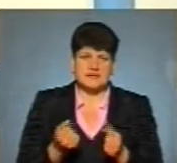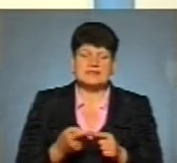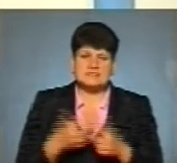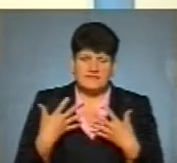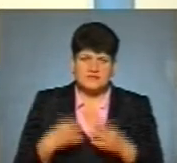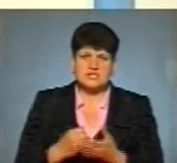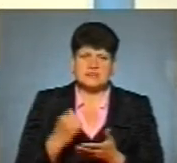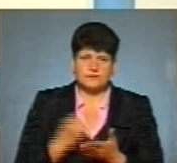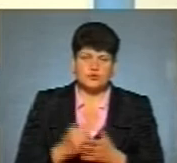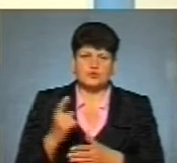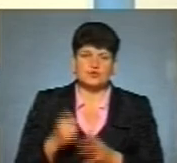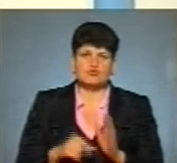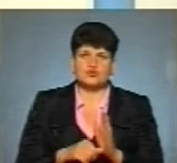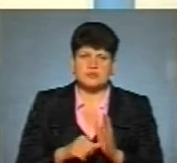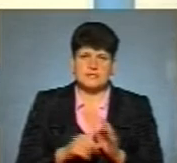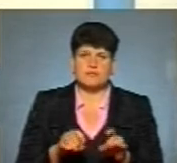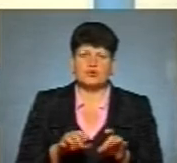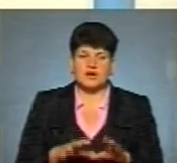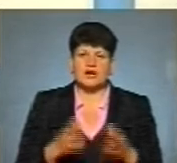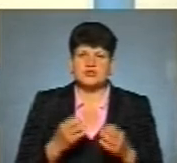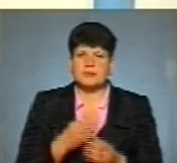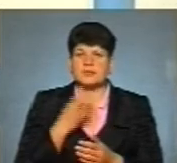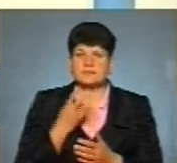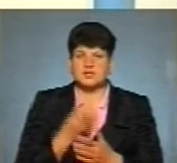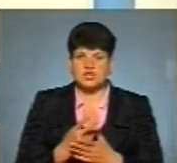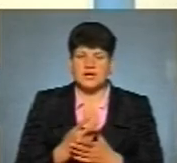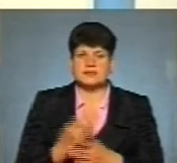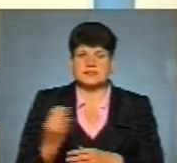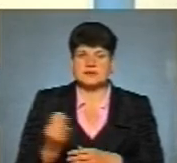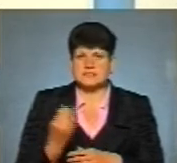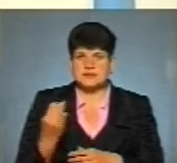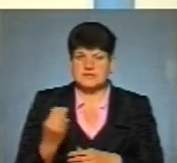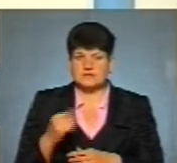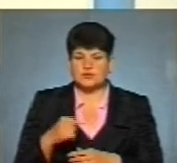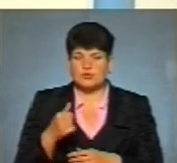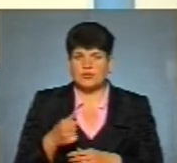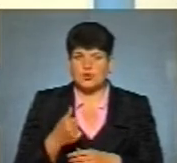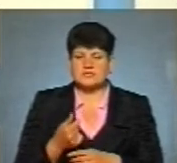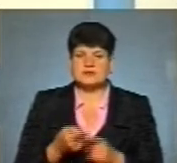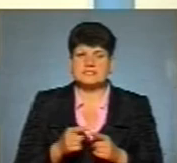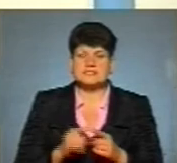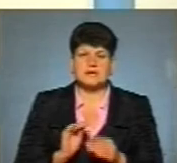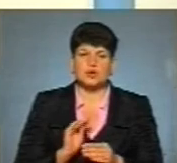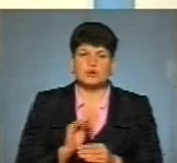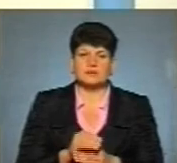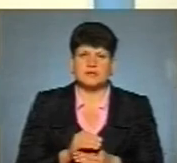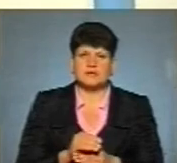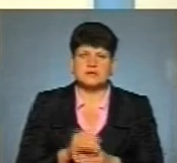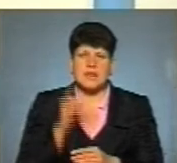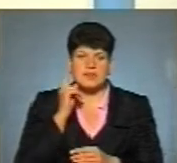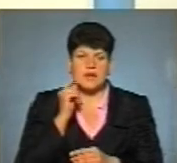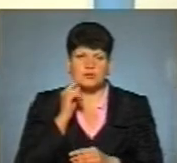по 106 постанові, але ще передбачається досить цікаве, в поточному році вводиться, це дотація на